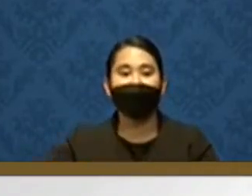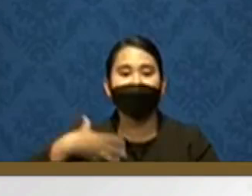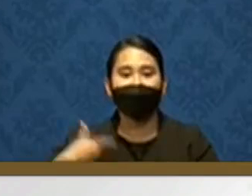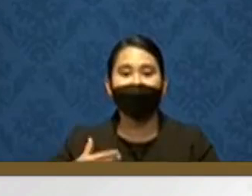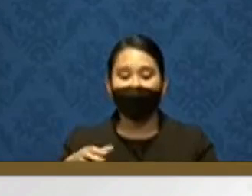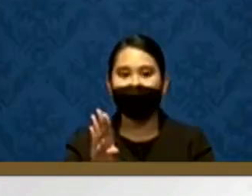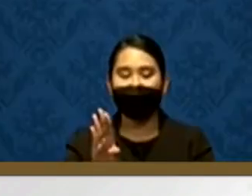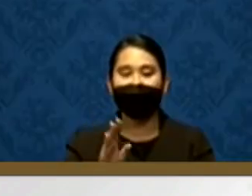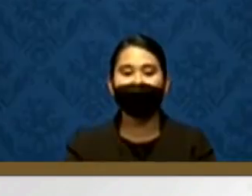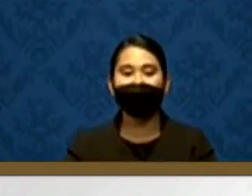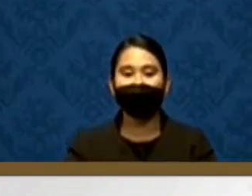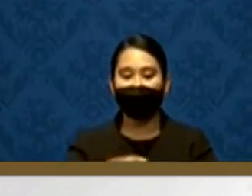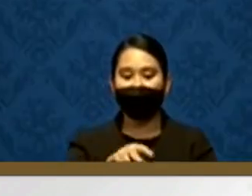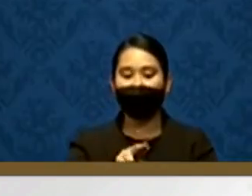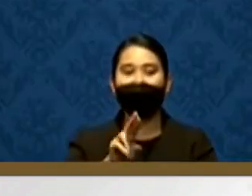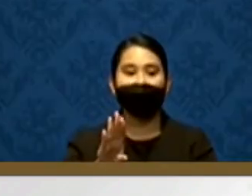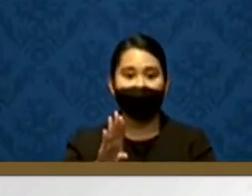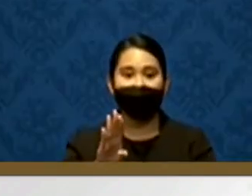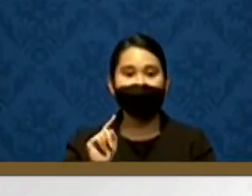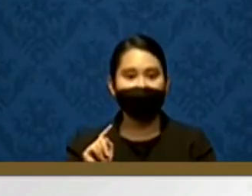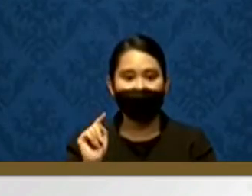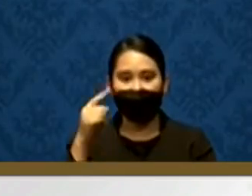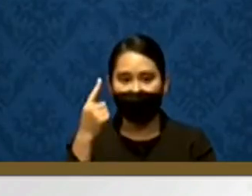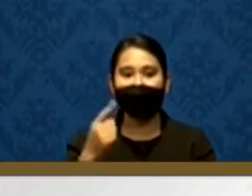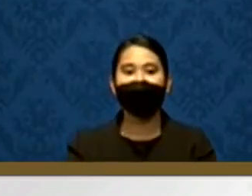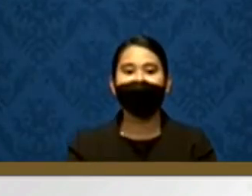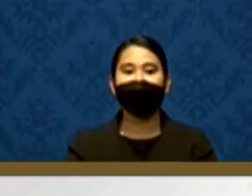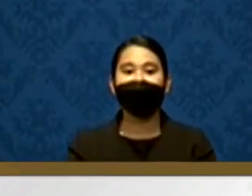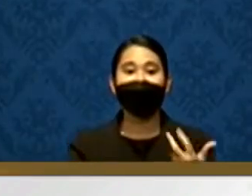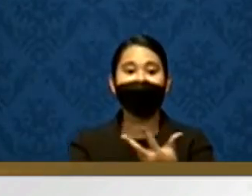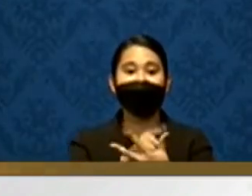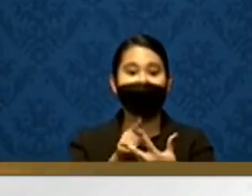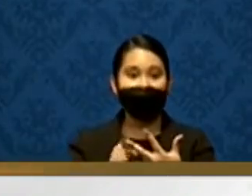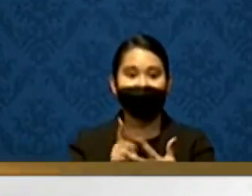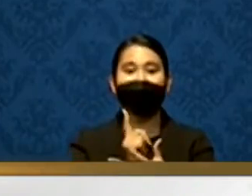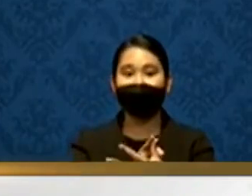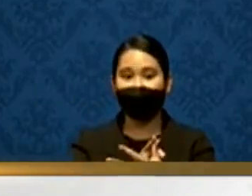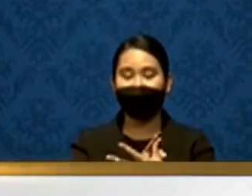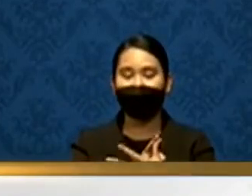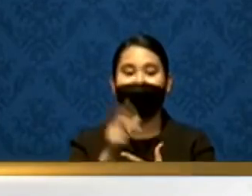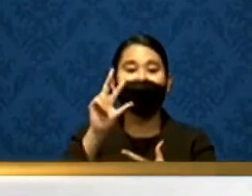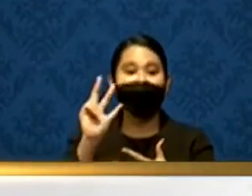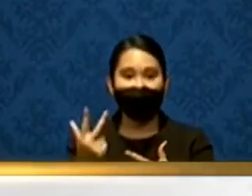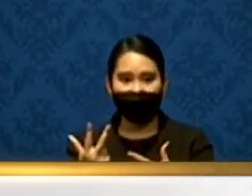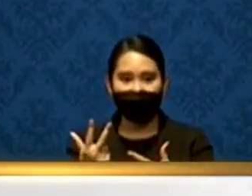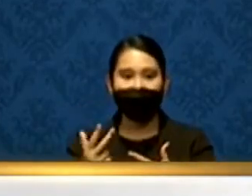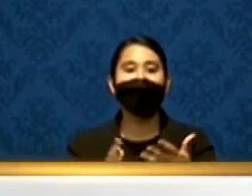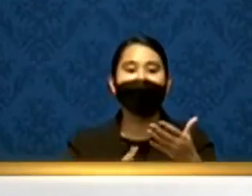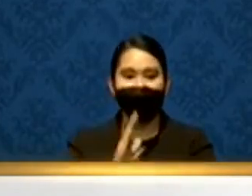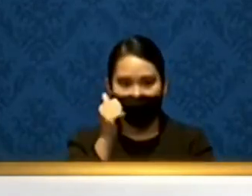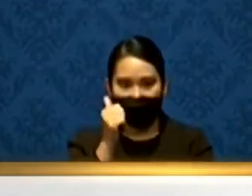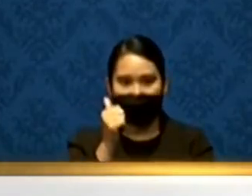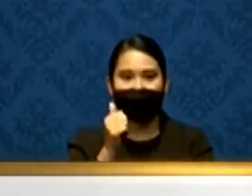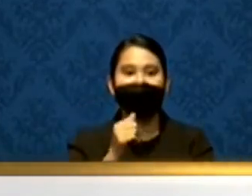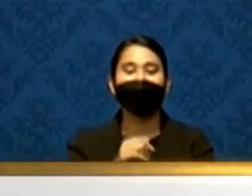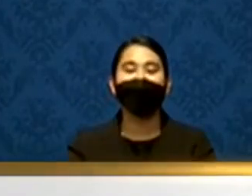งส่วนใหญ่ที่สนับสนุนมาจากเพื่อไทยก้าวไกลและจากพรรคร่วมรัฐบาลบางส่วนก็คือภูมิใจไทยประชาธิปัตย์และ